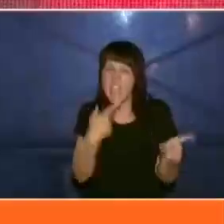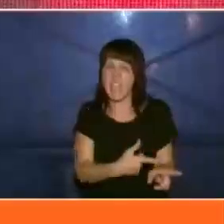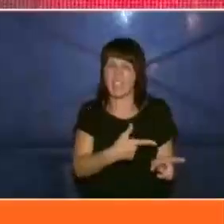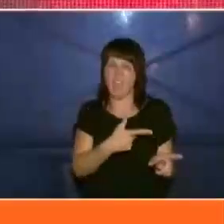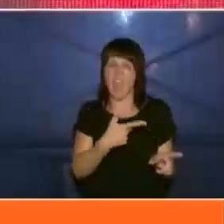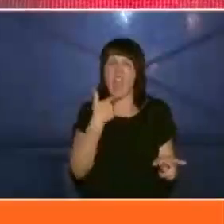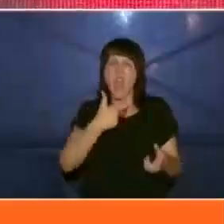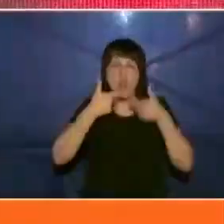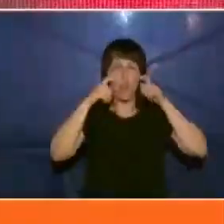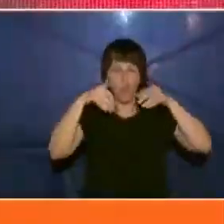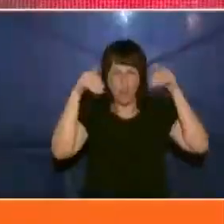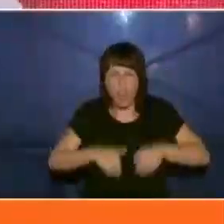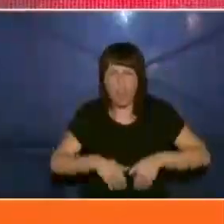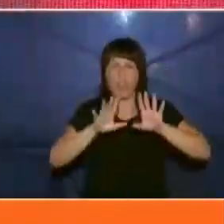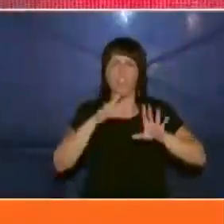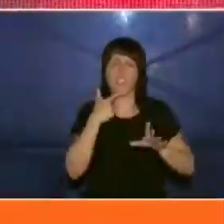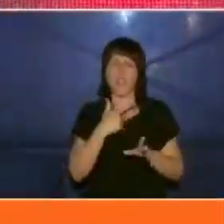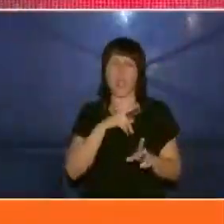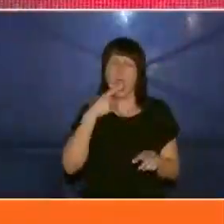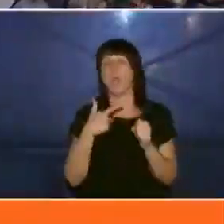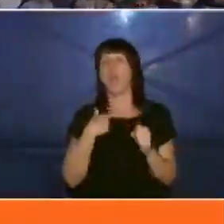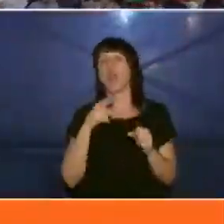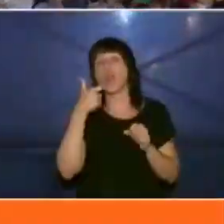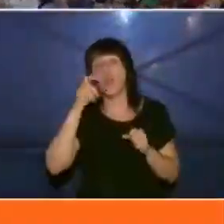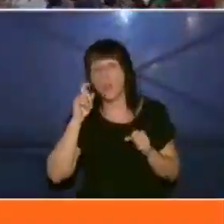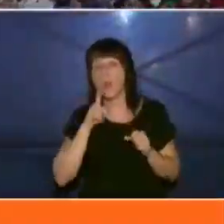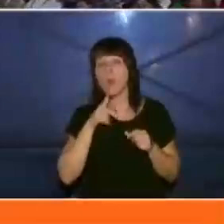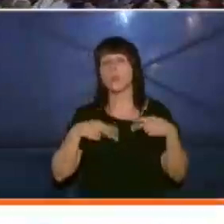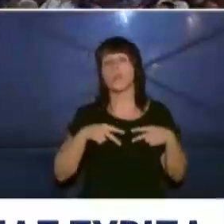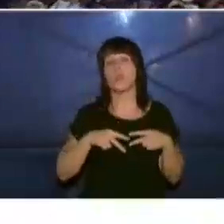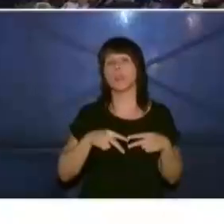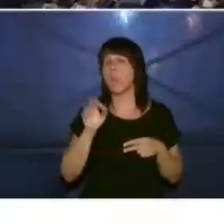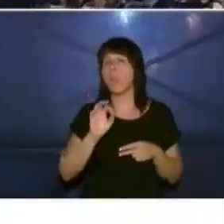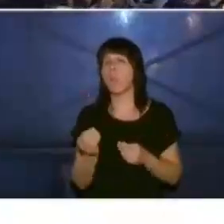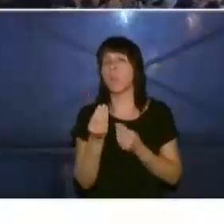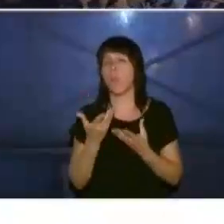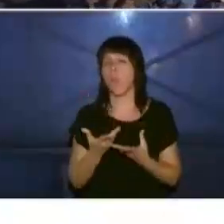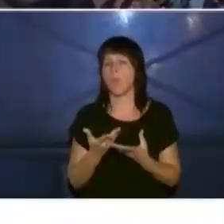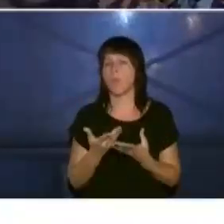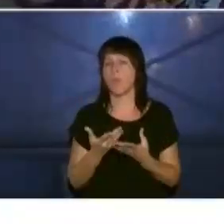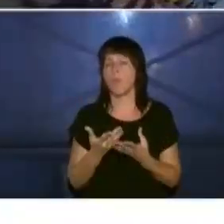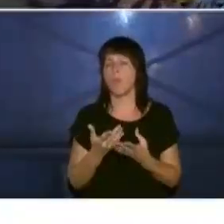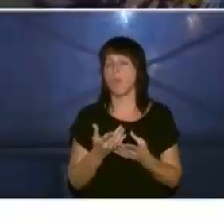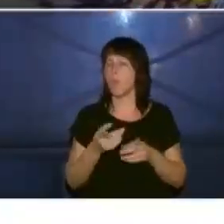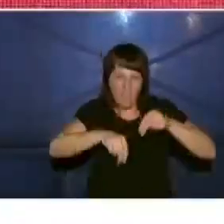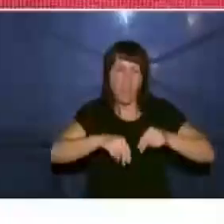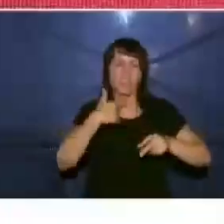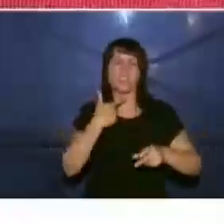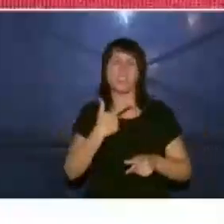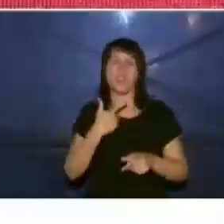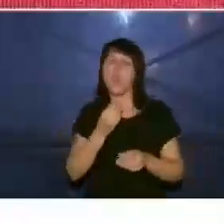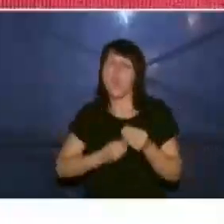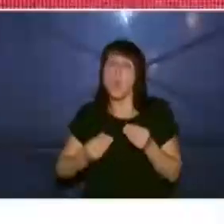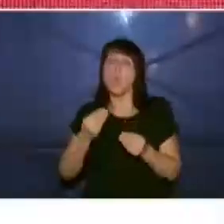δημοκρατία. Τέρατα είναι όσοι μας παρακολουθούν. Πάντως, μια σατυρική παράσταση στο φεστιβάλ Sputnik της νεολαίας του ΣΥΡΙΖΑ